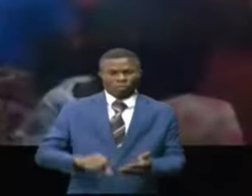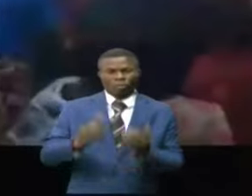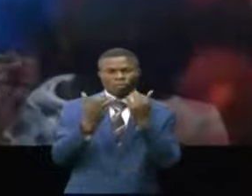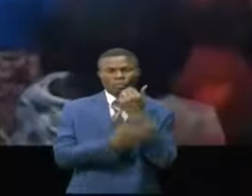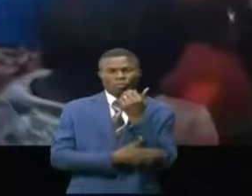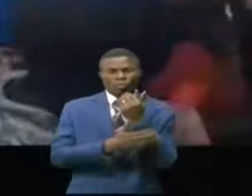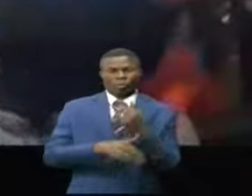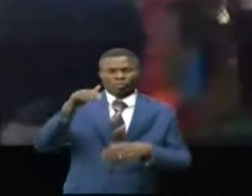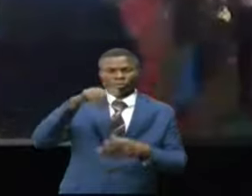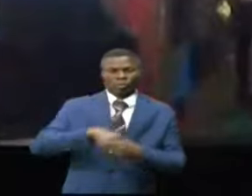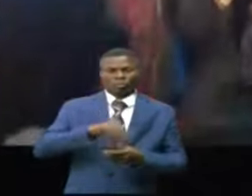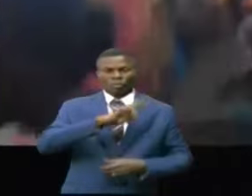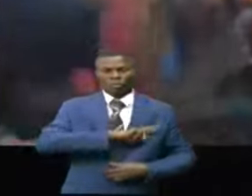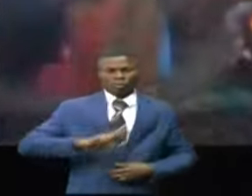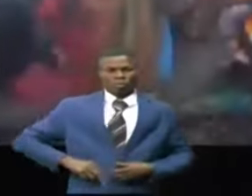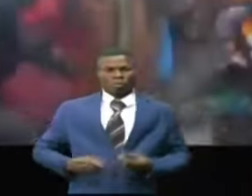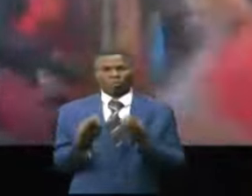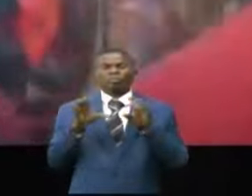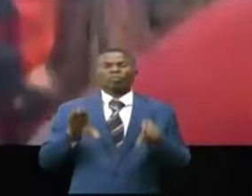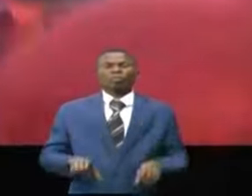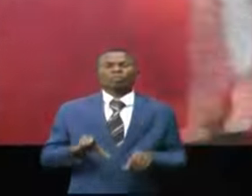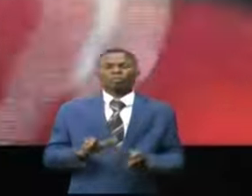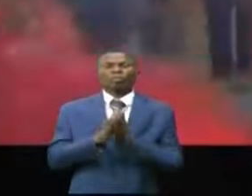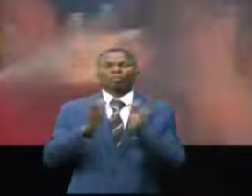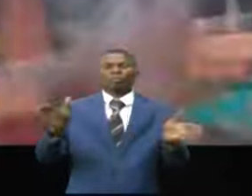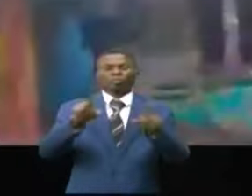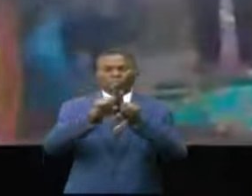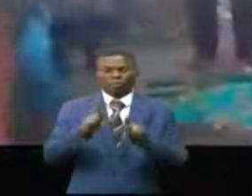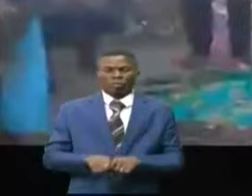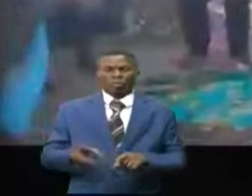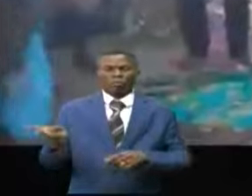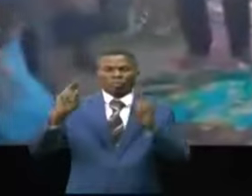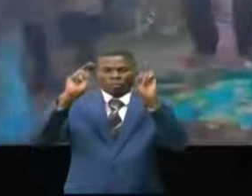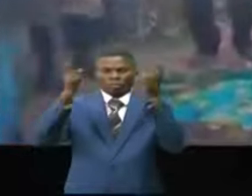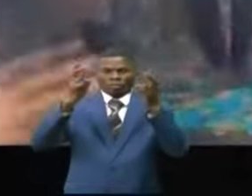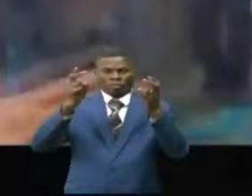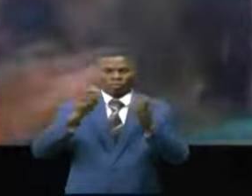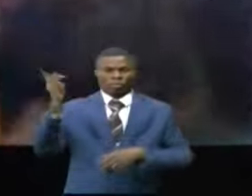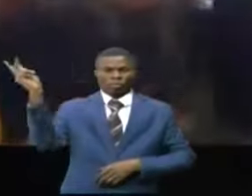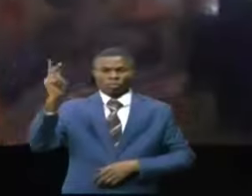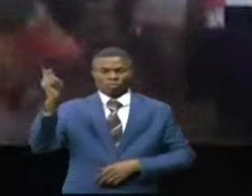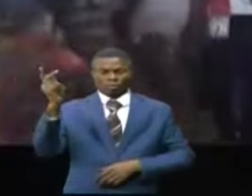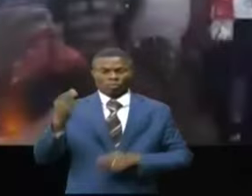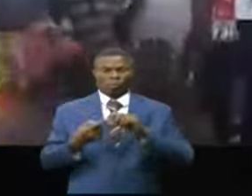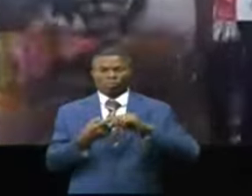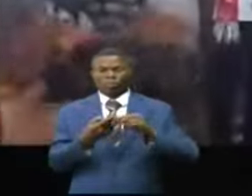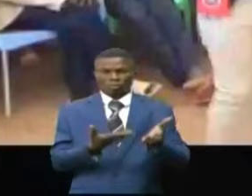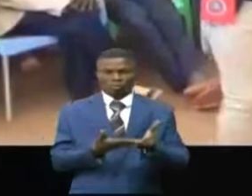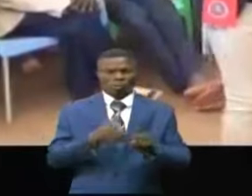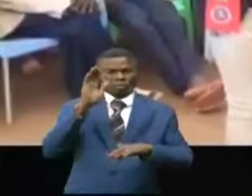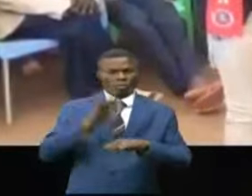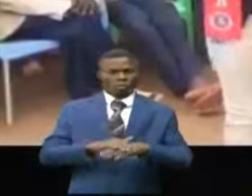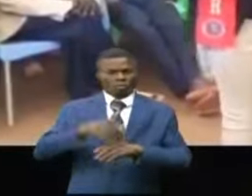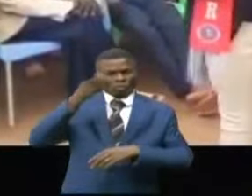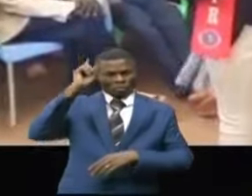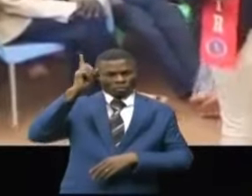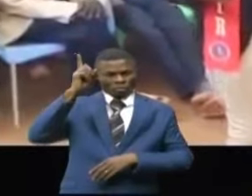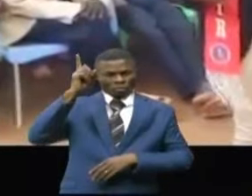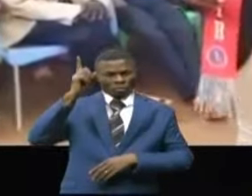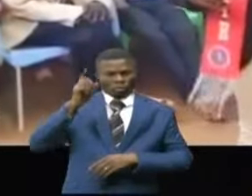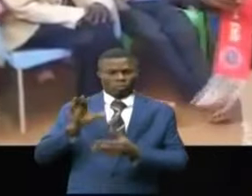pauvreté en République démocratique du Congo en général et dans la ville de Kikwit en particulier préoccupe au plus haut point